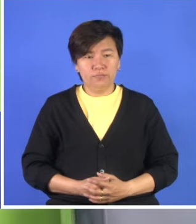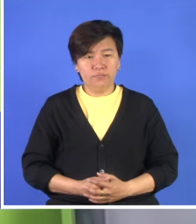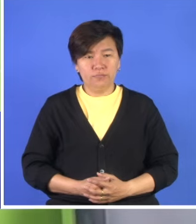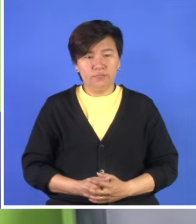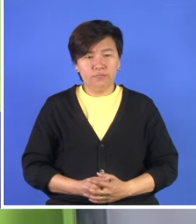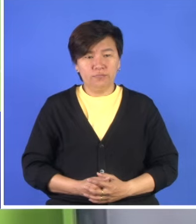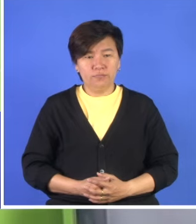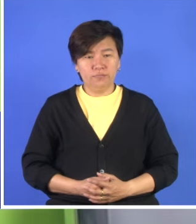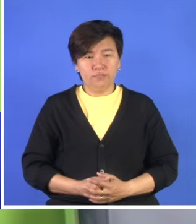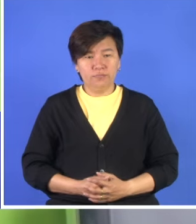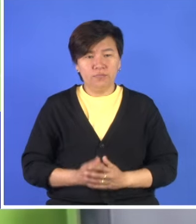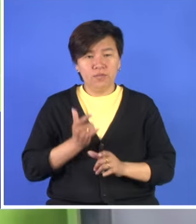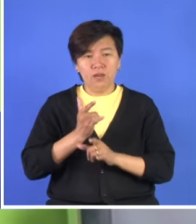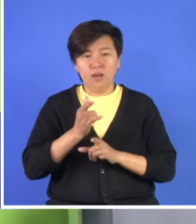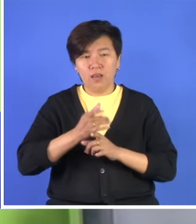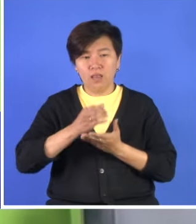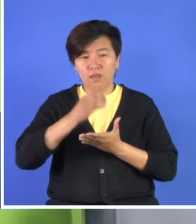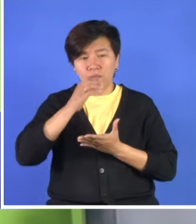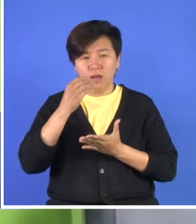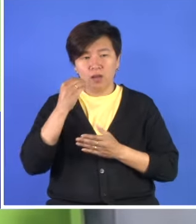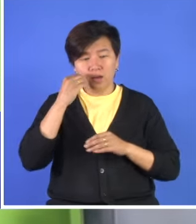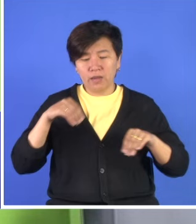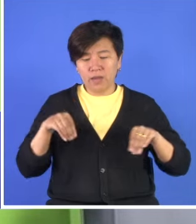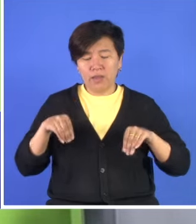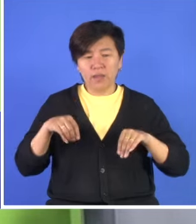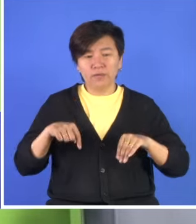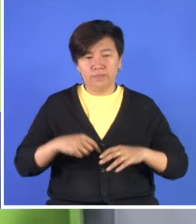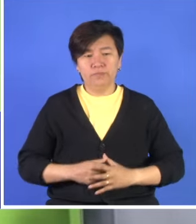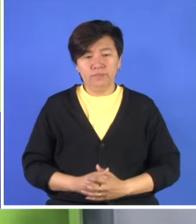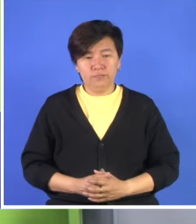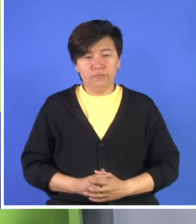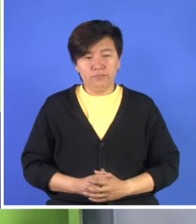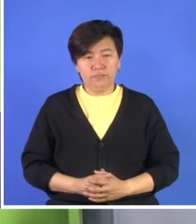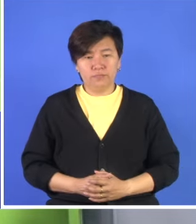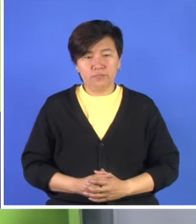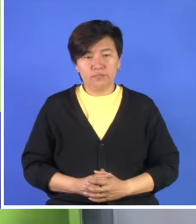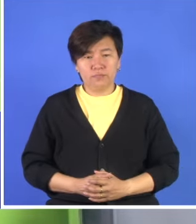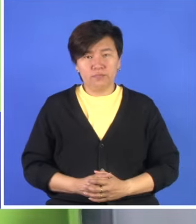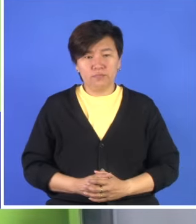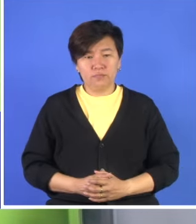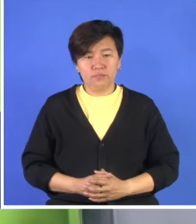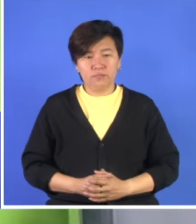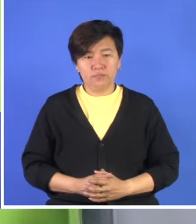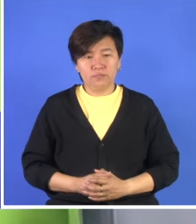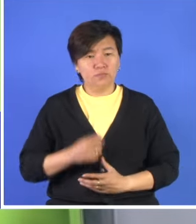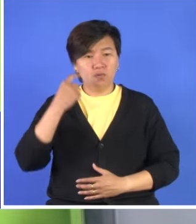กินเหล้าอยู่กับพี่ข้างๆที่ห้องนั้นนะครับแต่ผมไม่รู้ว่าเขามีอะ